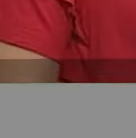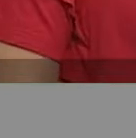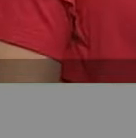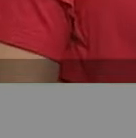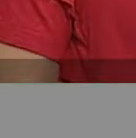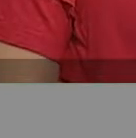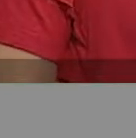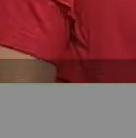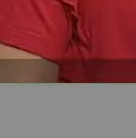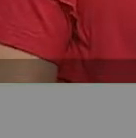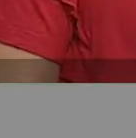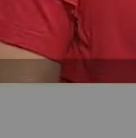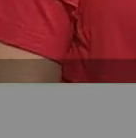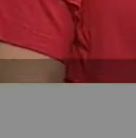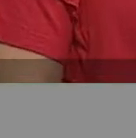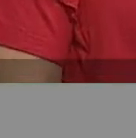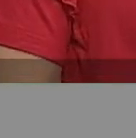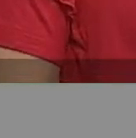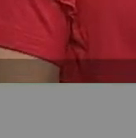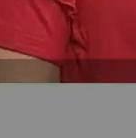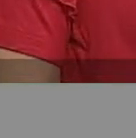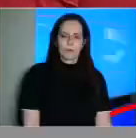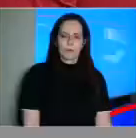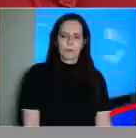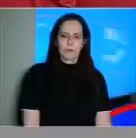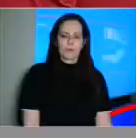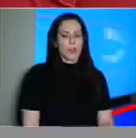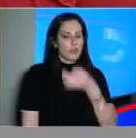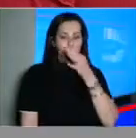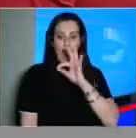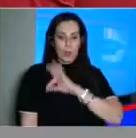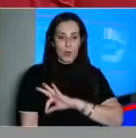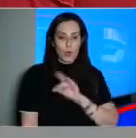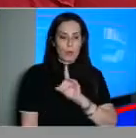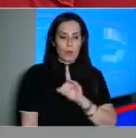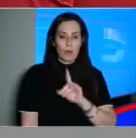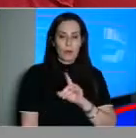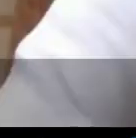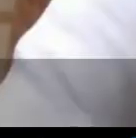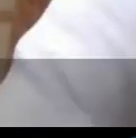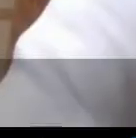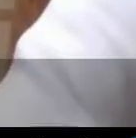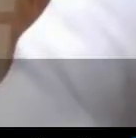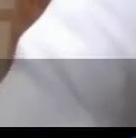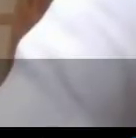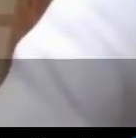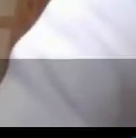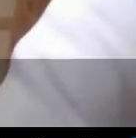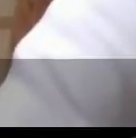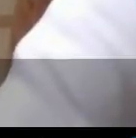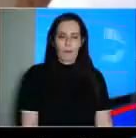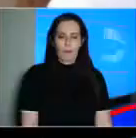מי מרוויח מהם? למה הם עדיין מצוינת. פה? זו שאלה מצוינת, כי יש יותר ויותר רכבים על